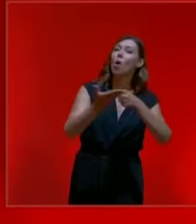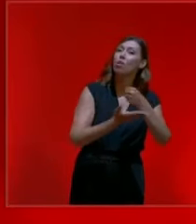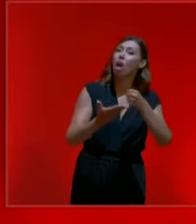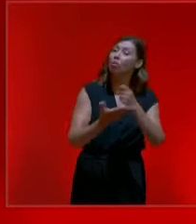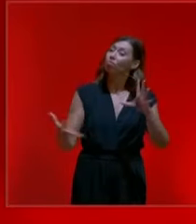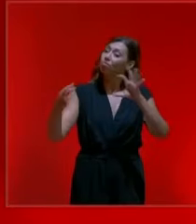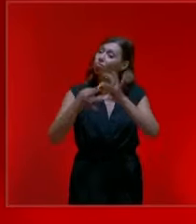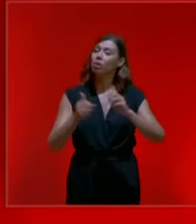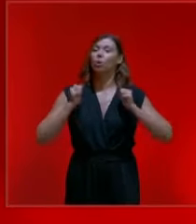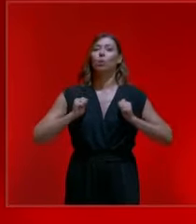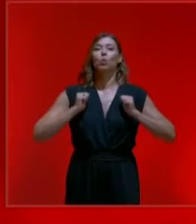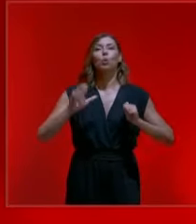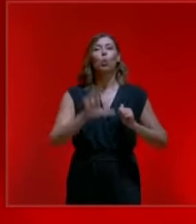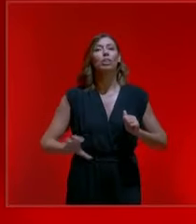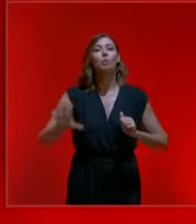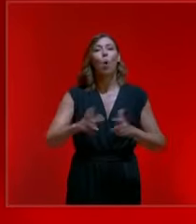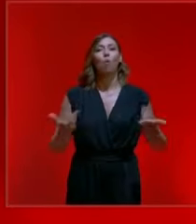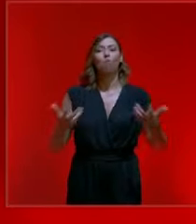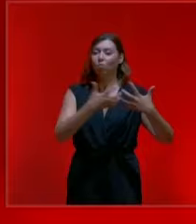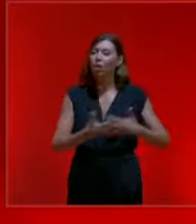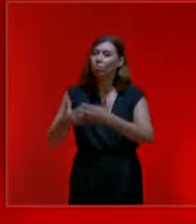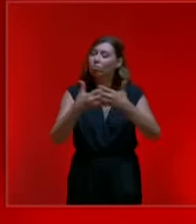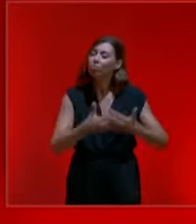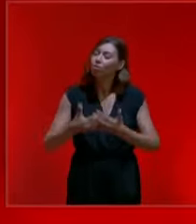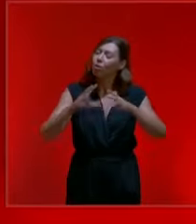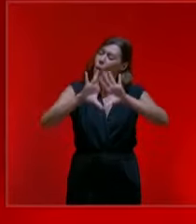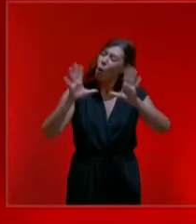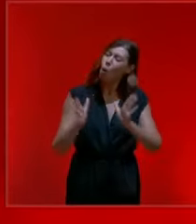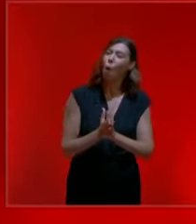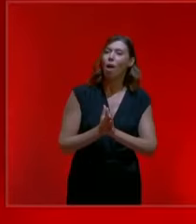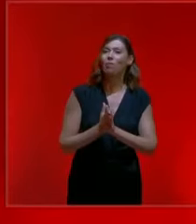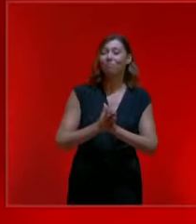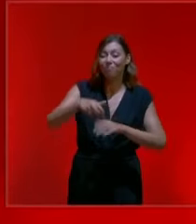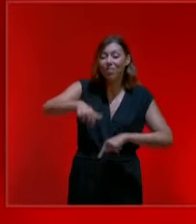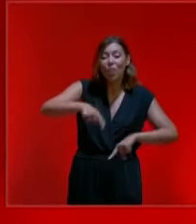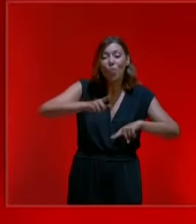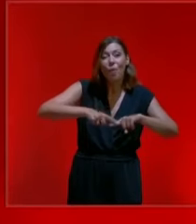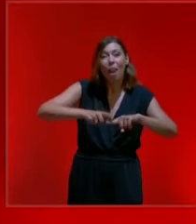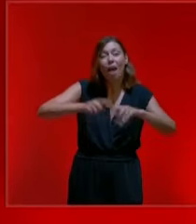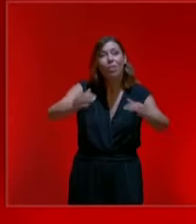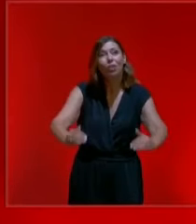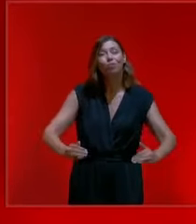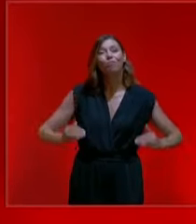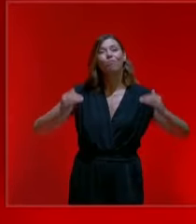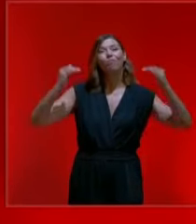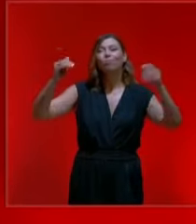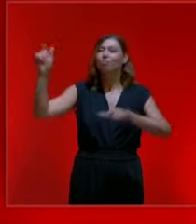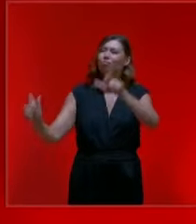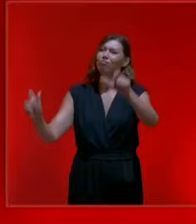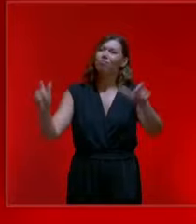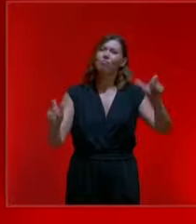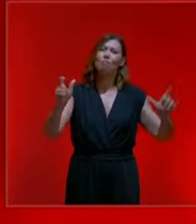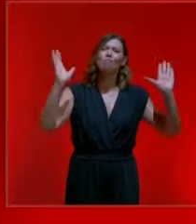βιοτεχνία. Μια χώρα δηλαδή όπου κάθε άνθρωπος θα αναπτύσσει ολόπλευρα και ελεύθερα τις